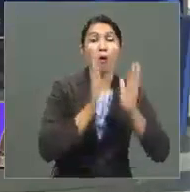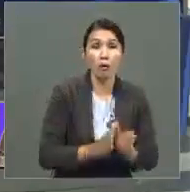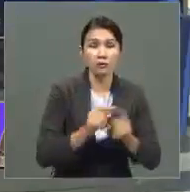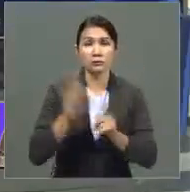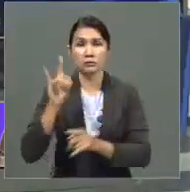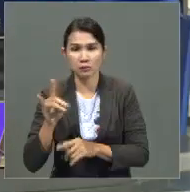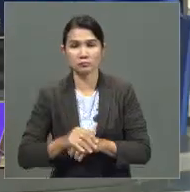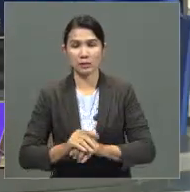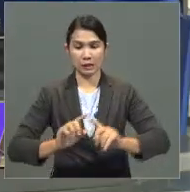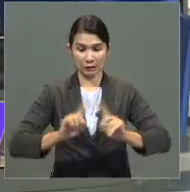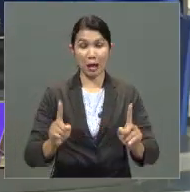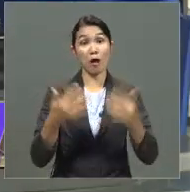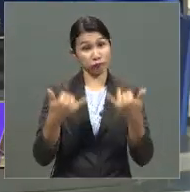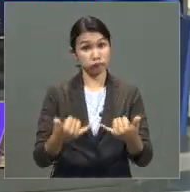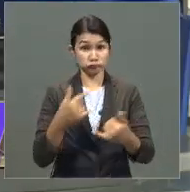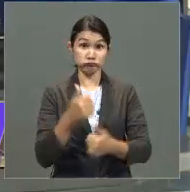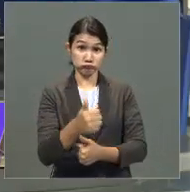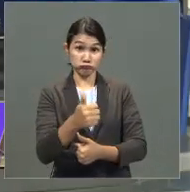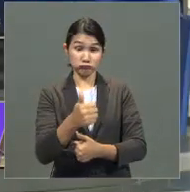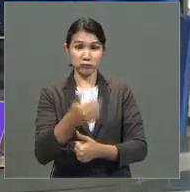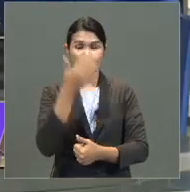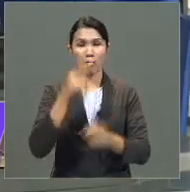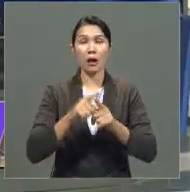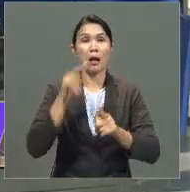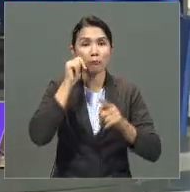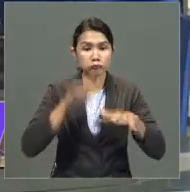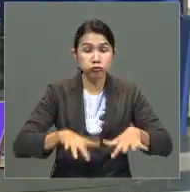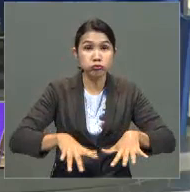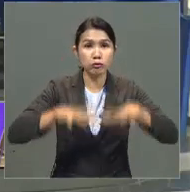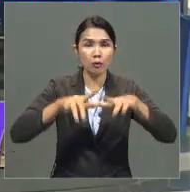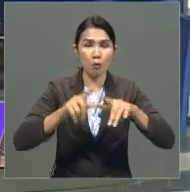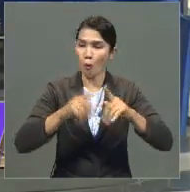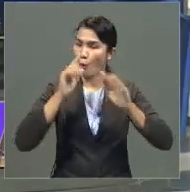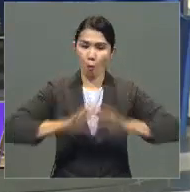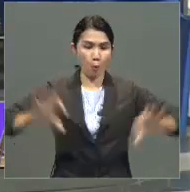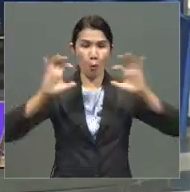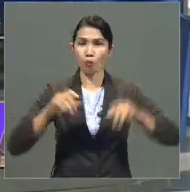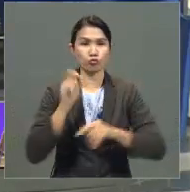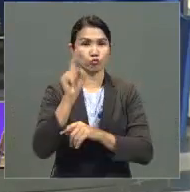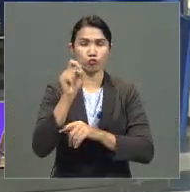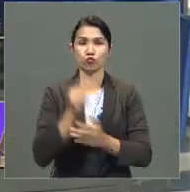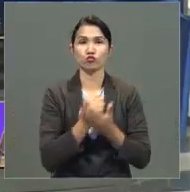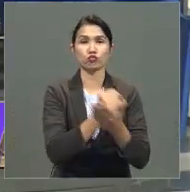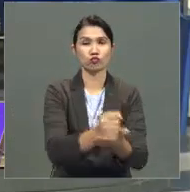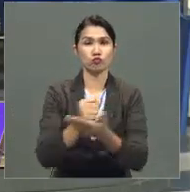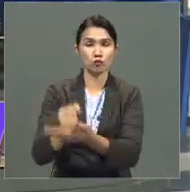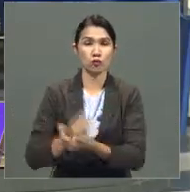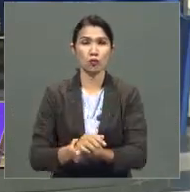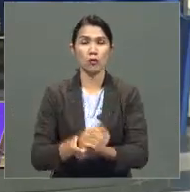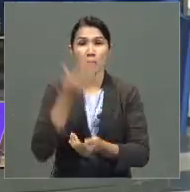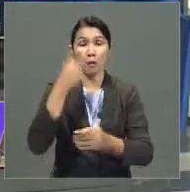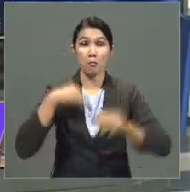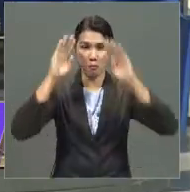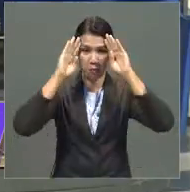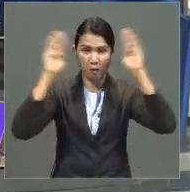รอบนี้ถือว่าดีนะครับเพราะว่าพอน้ำท่วมปุ๊บส่วนราชการรีบเข้าไปช่วยเหลือคือมีประสบการณ์จากรอบ